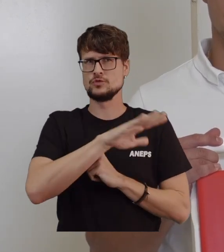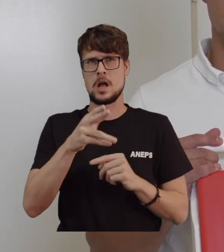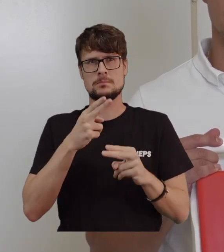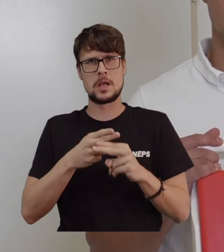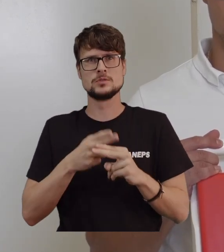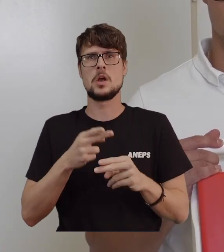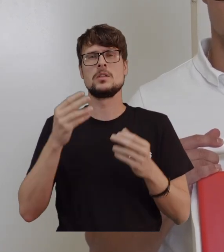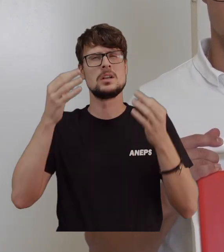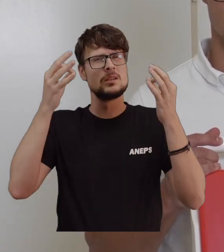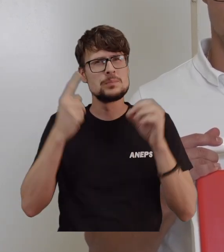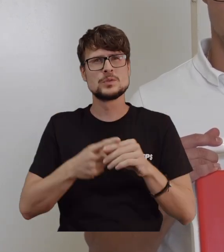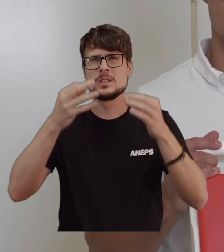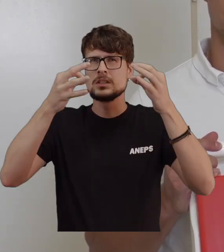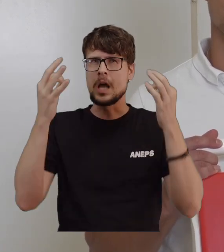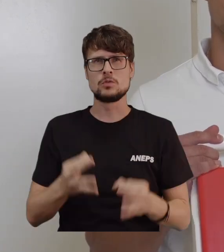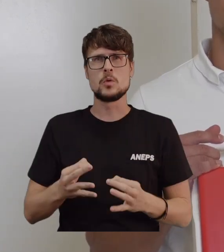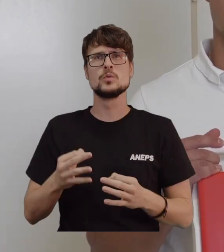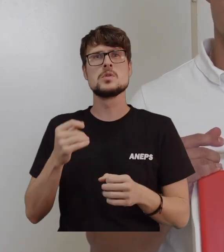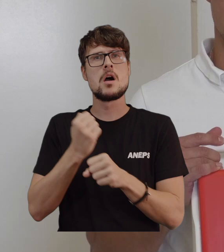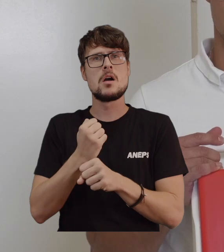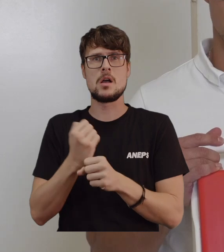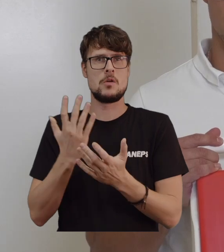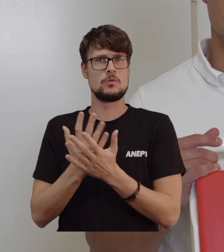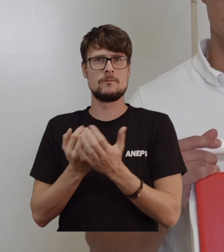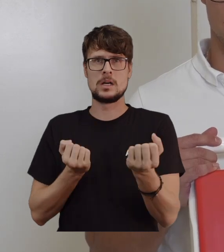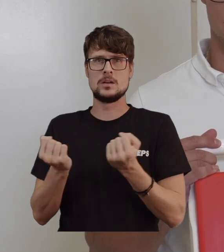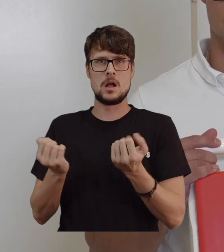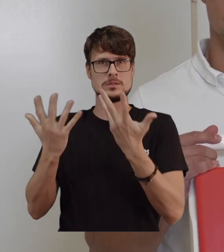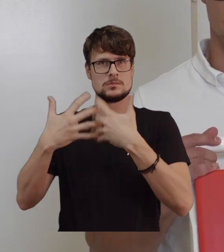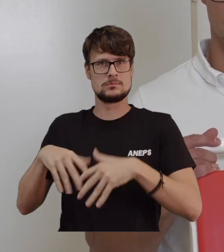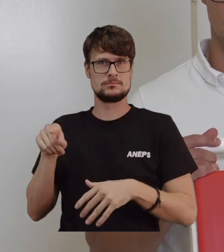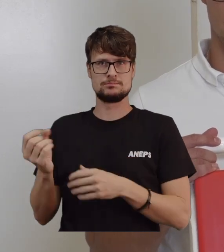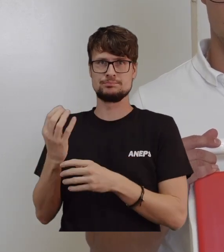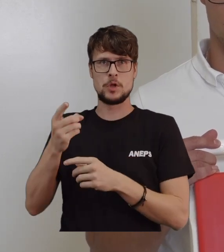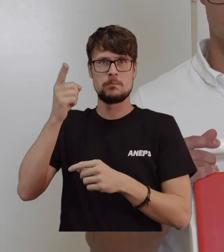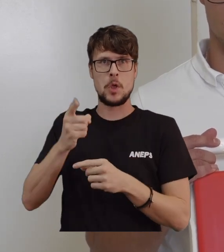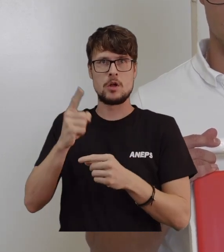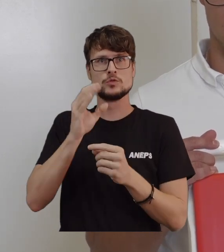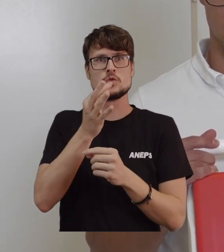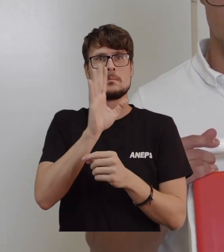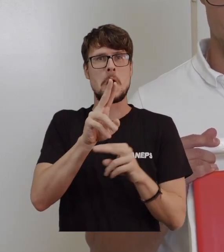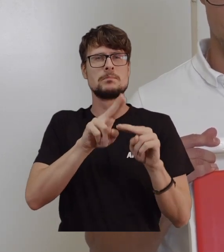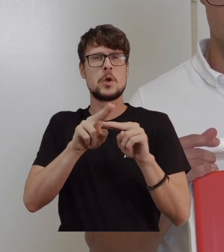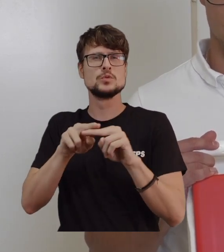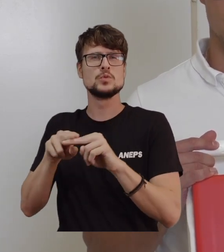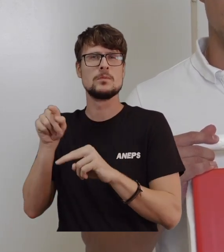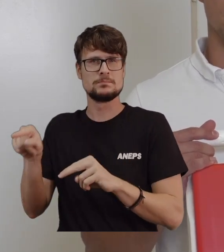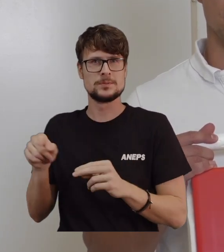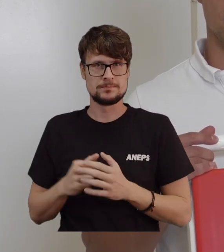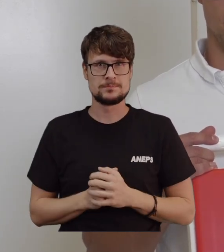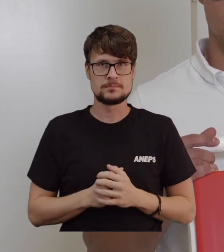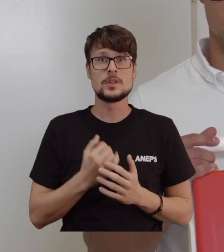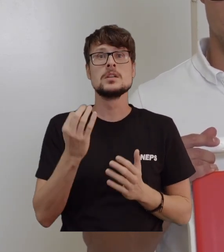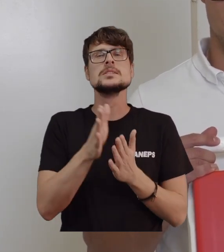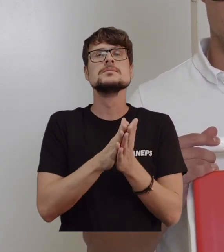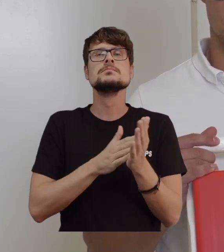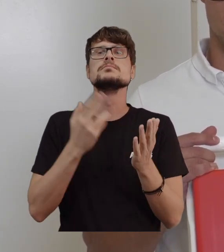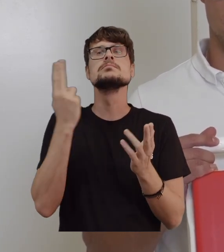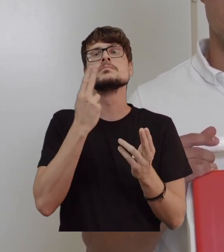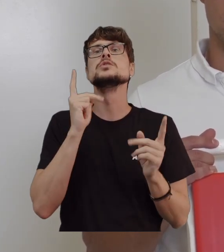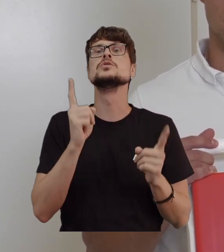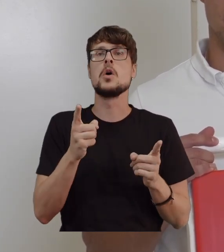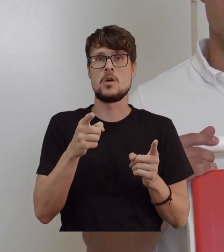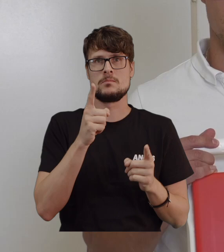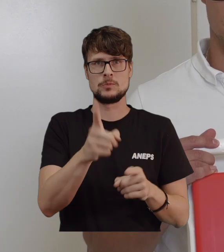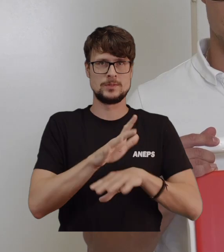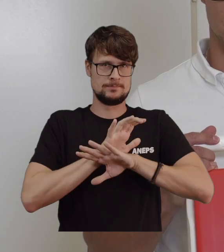a mimoriadne jednoduché. Stačí ho otvoriť a riadiť sa pokynmi, ktoré nám dáva. Počas používania